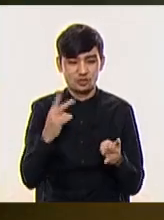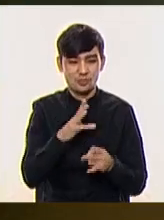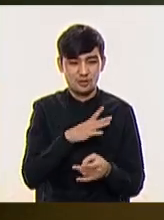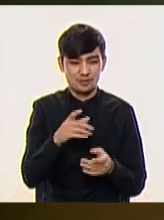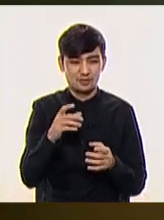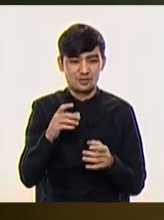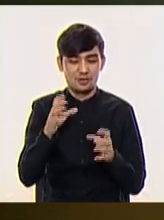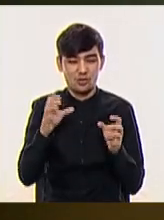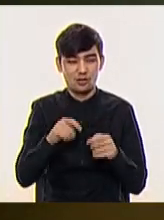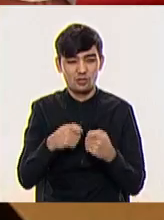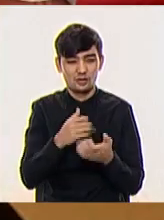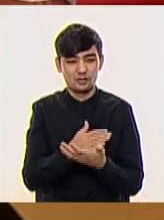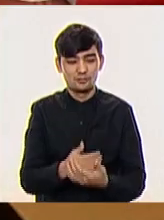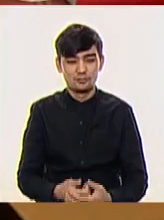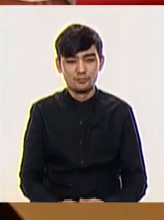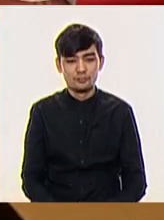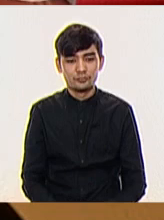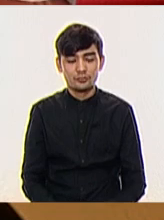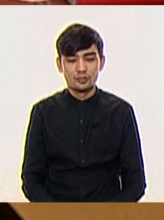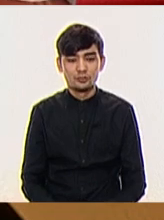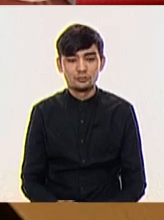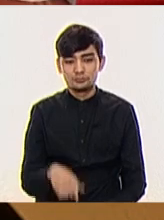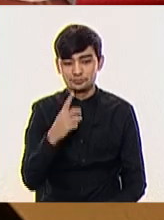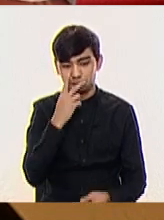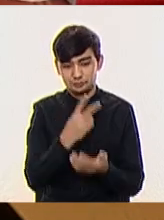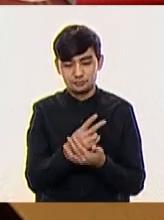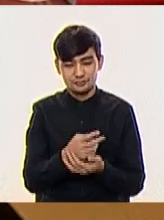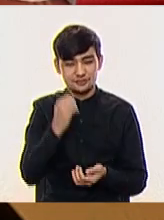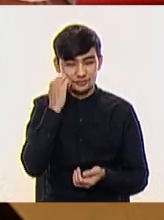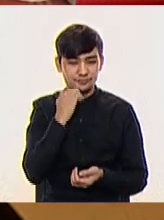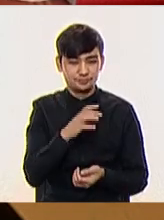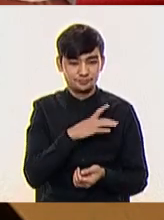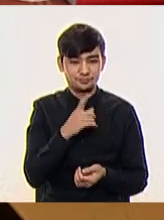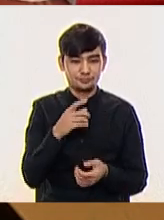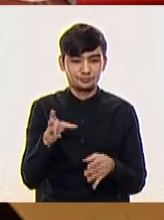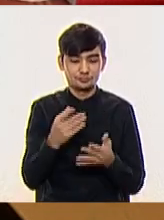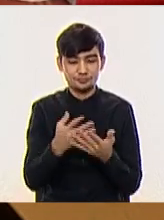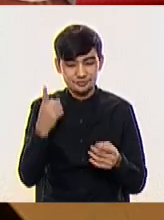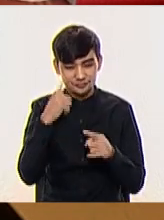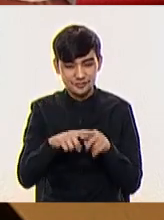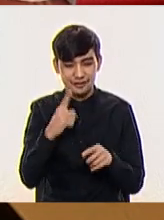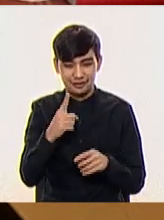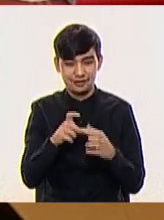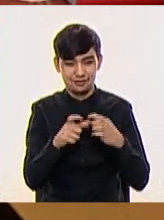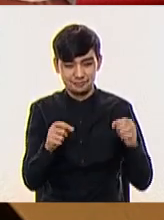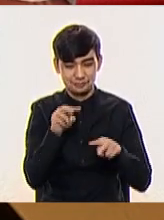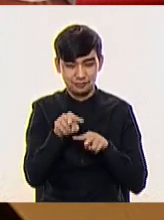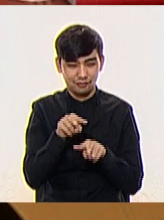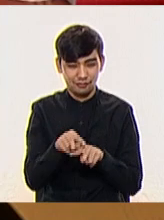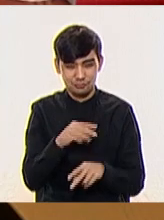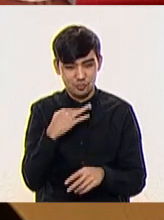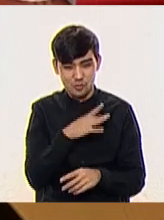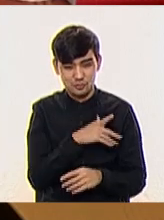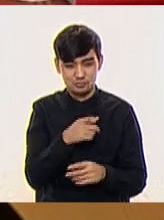ережелерін бұзғандықтан болыпты. Бұл жерде бірнеше тұрмыстық техниканы бір құрылғыға қосып тастап кеткендіктің кесірін көріп отырмыз. Адамдар